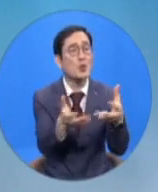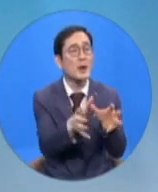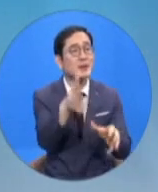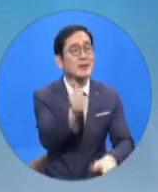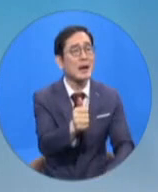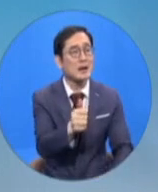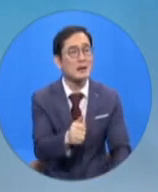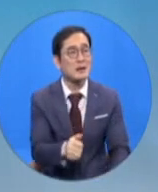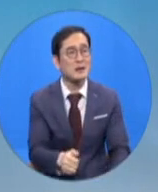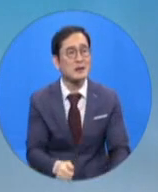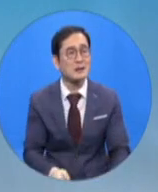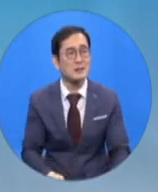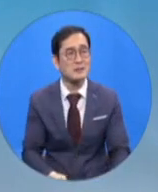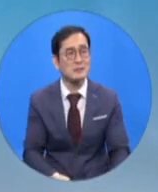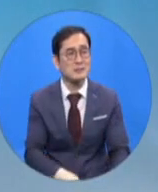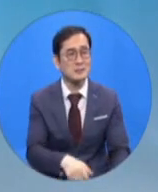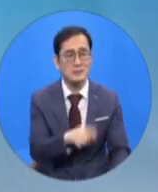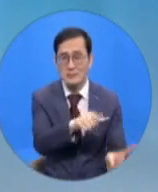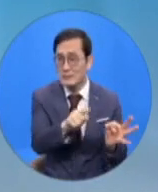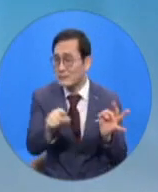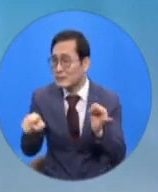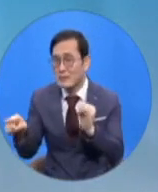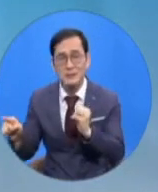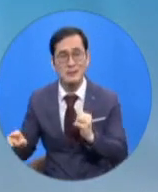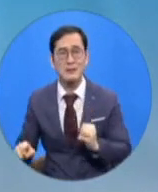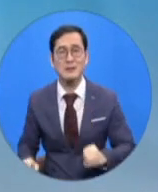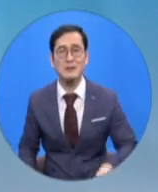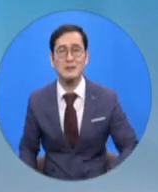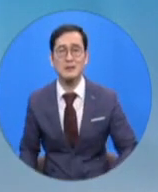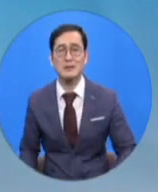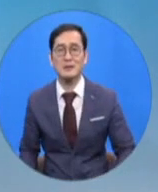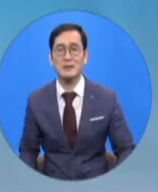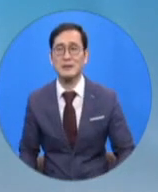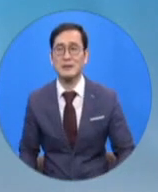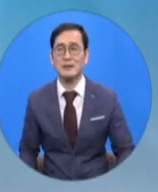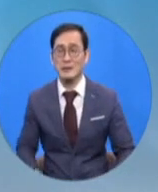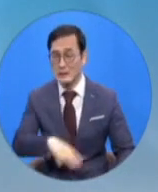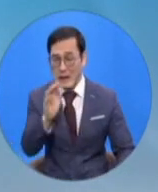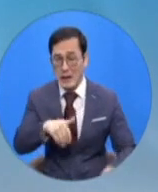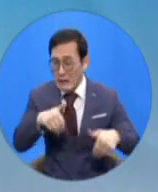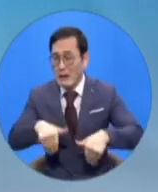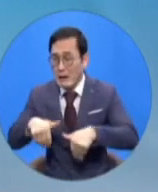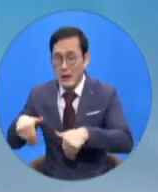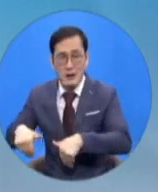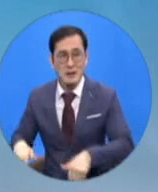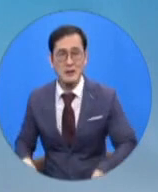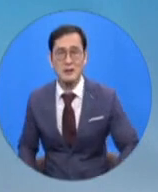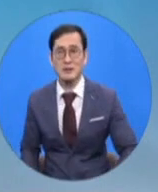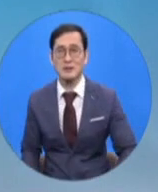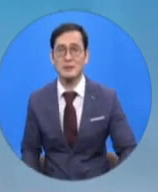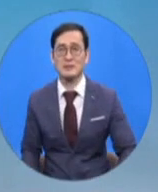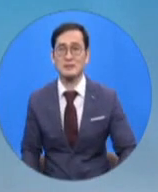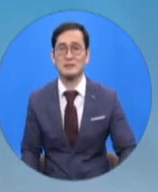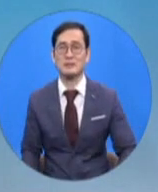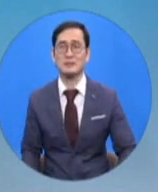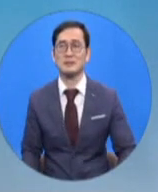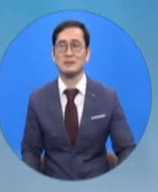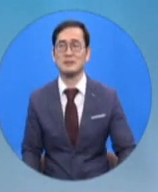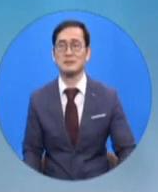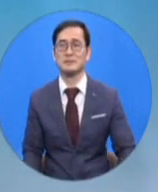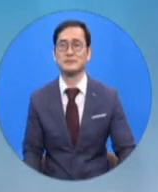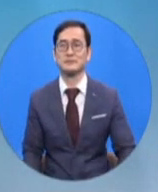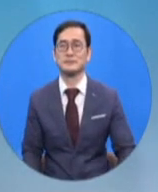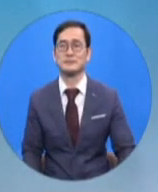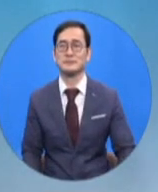공화당 민정당 을 거쳐서 공적인 자리에 앉아 있는 인물은 에모토 심하지 여사의 아들 즉 조금